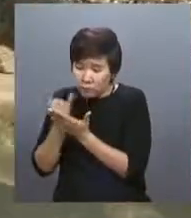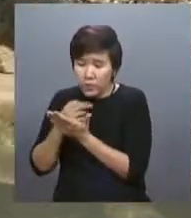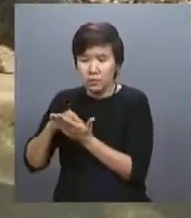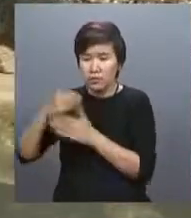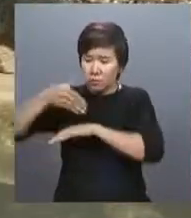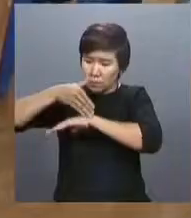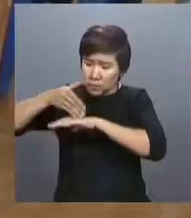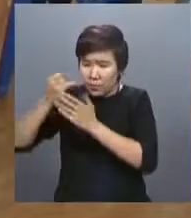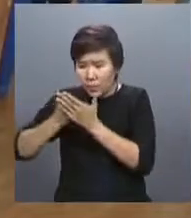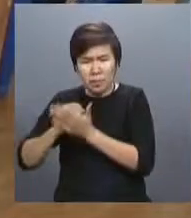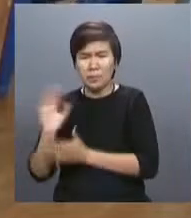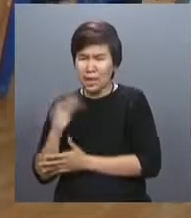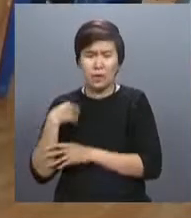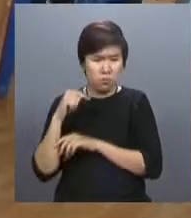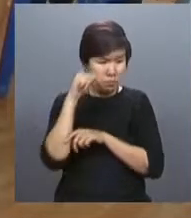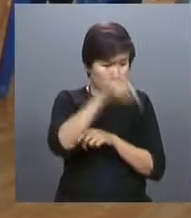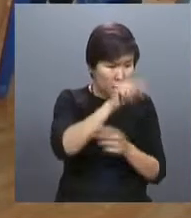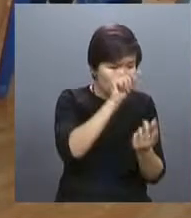ก็แก้กันไม่ตรงจุด